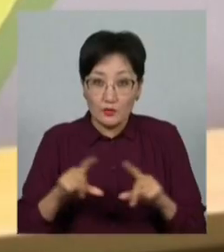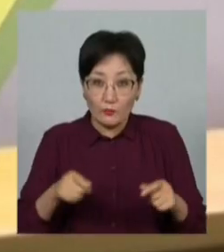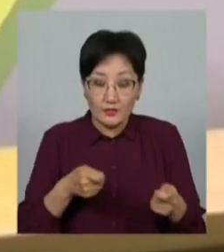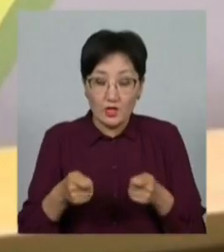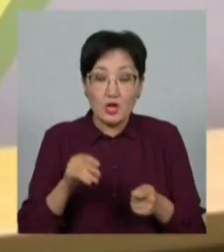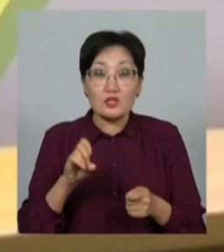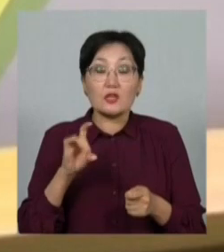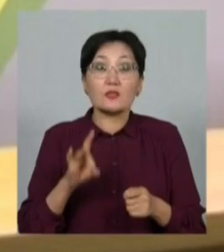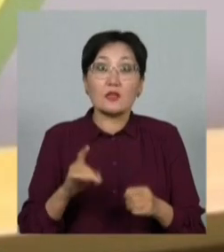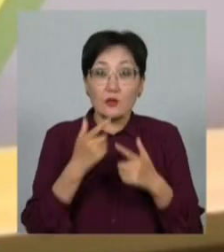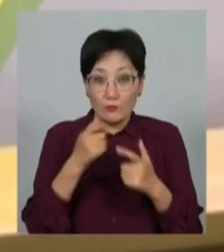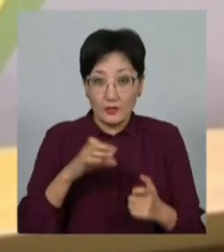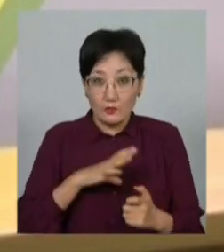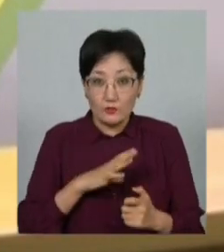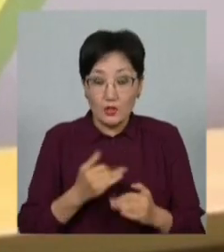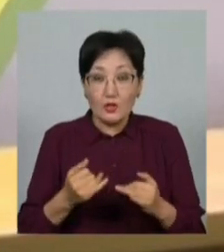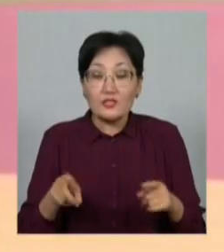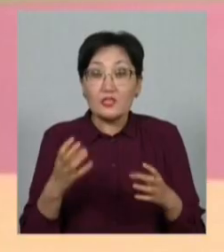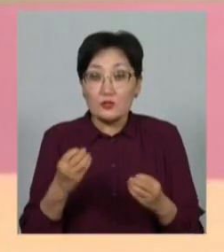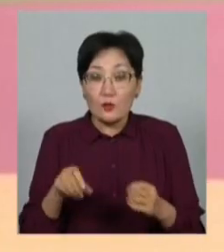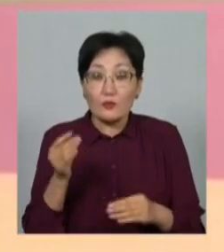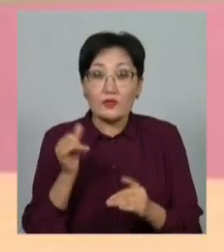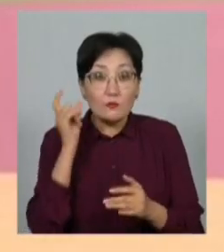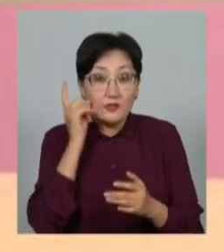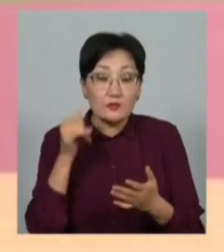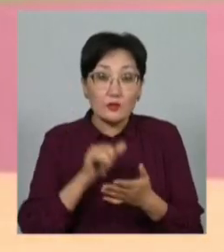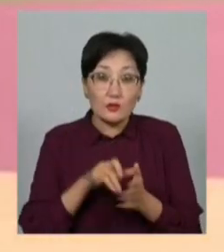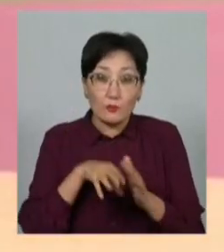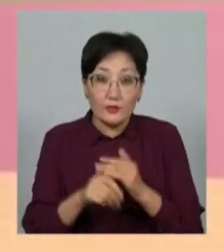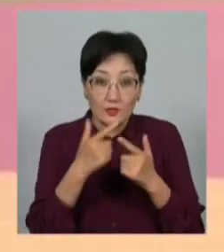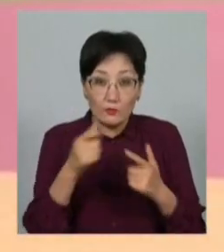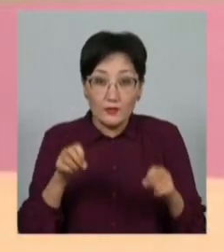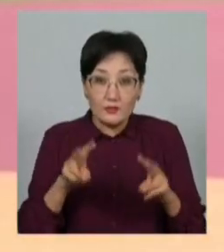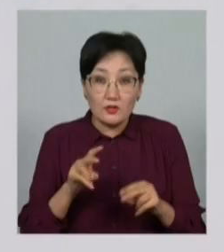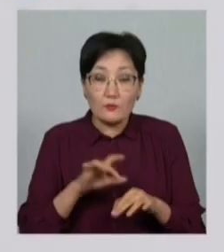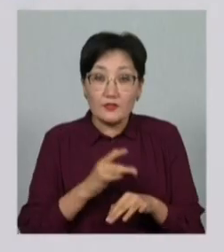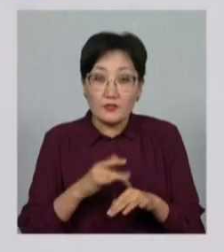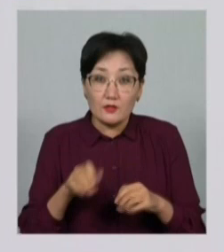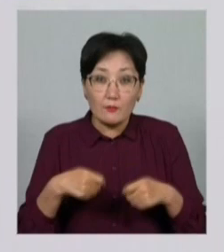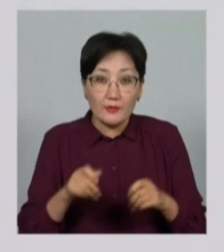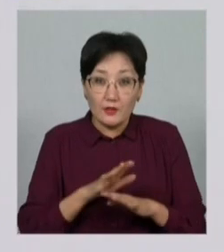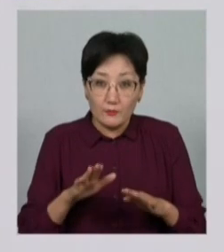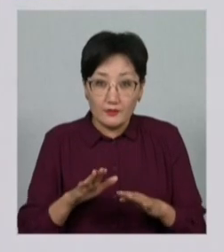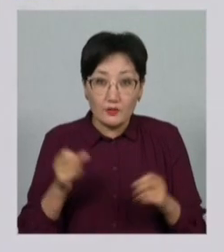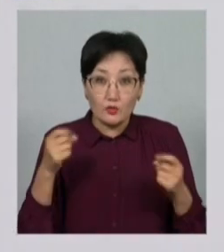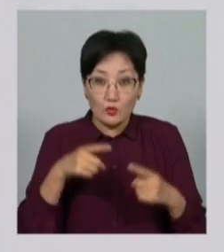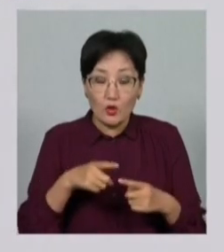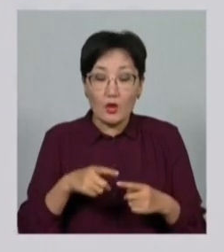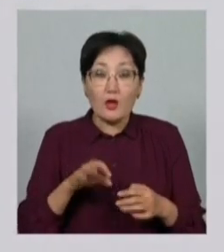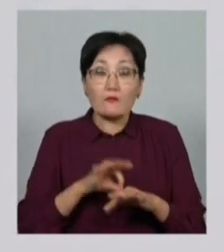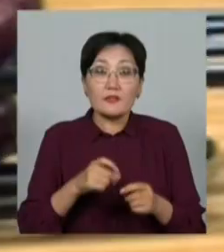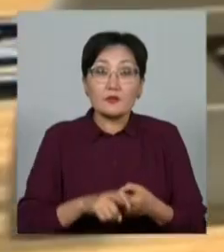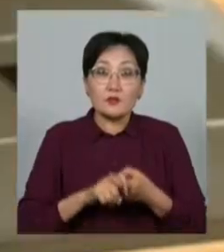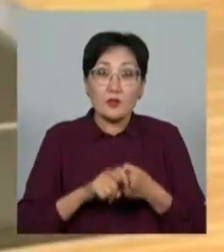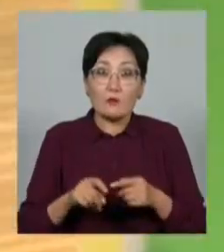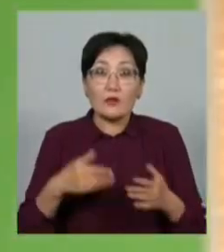басшысы Жанар Оразалина мәлімдеді. Сонымен қатар, қосымшаға енгізілген ақпараттар арнайы қызметтерге берілмейтіні белгілі болды. Вирус